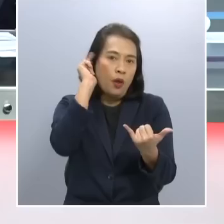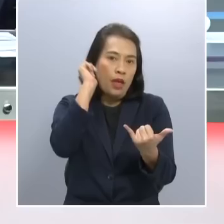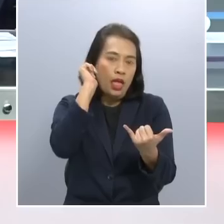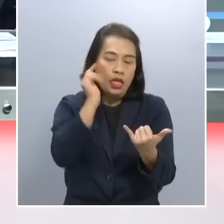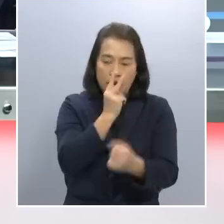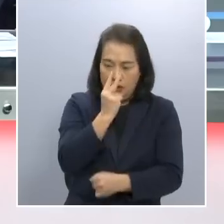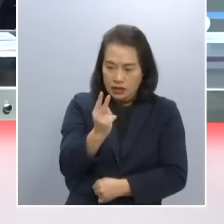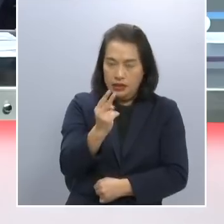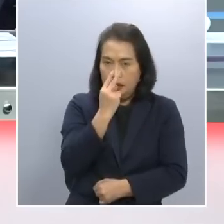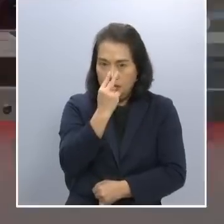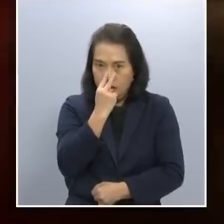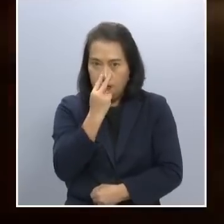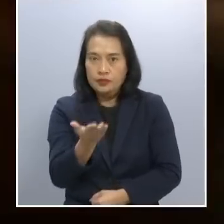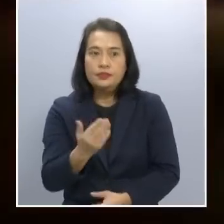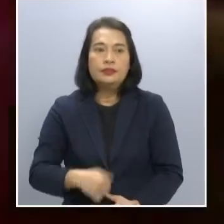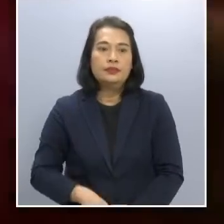ชมครับเอาลองไปดูเรื่องนี้หน่อยนะฮะ